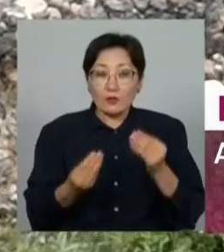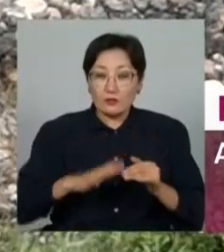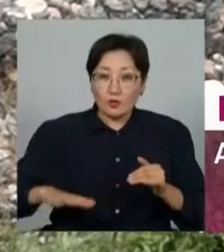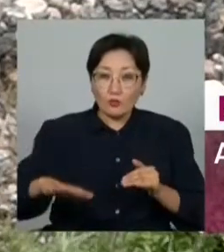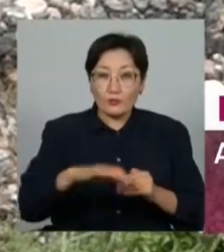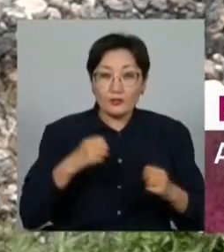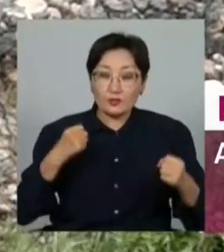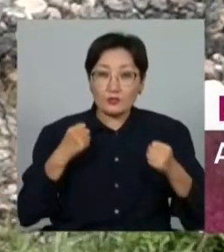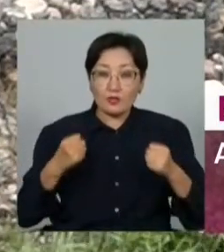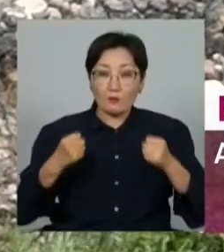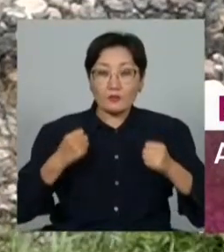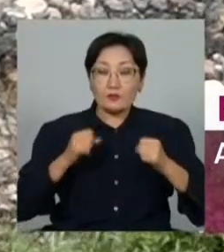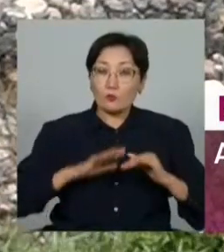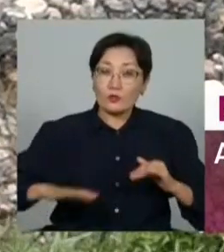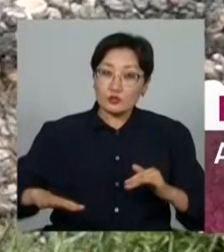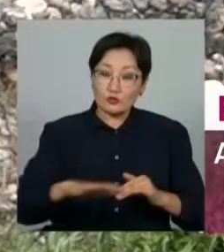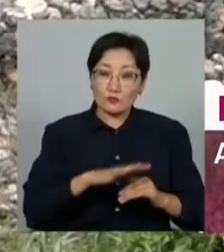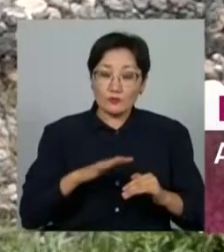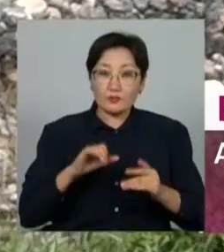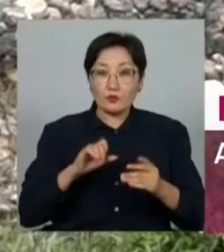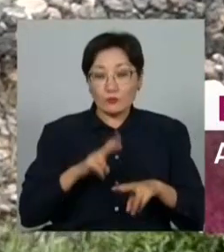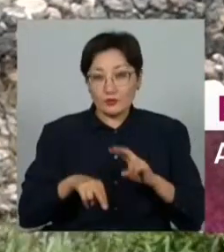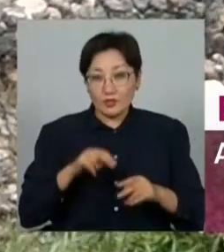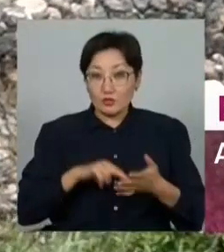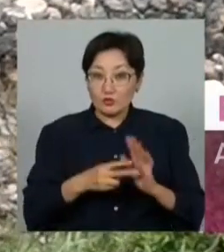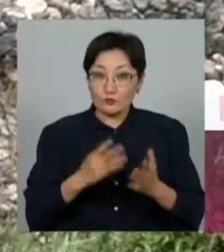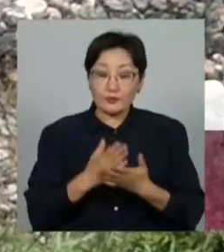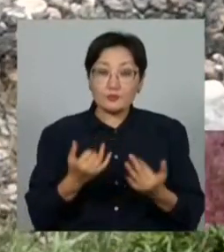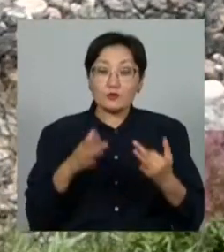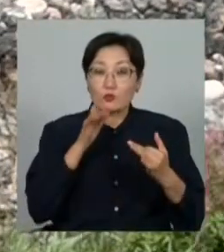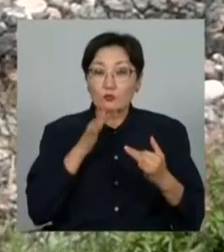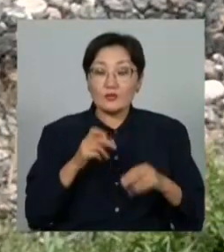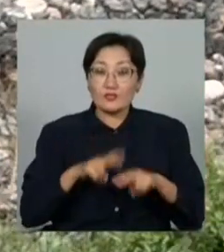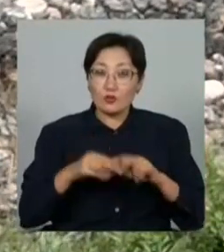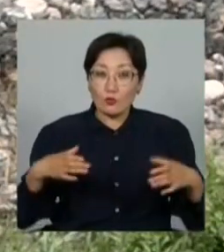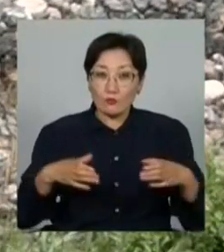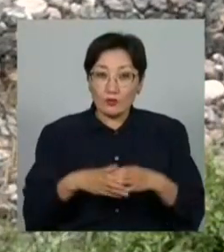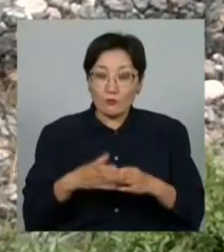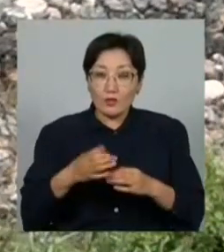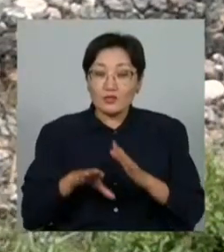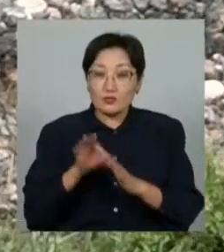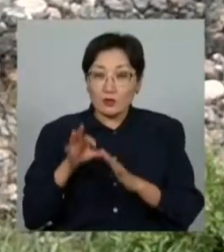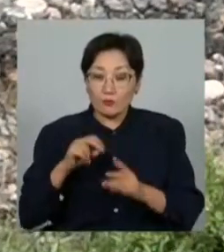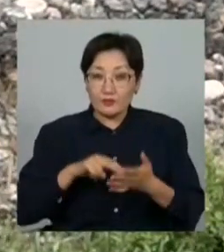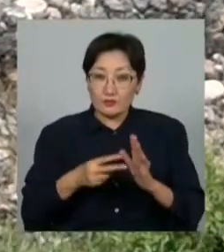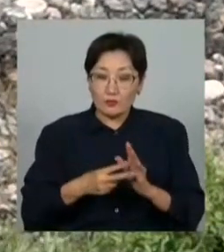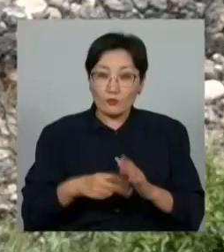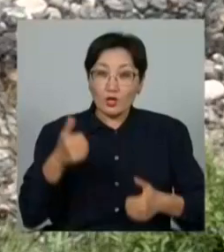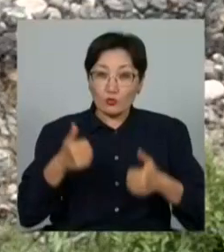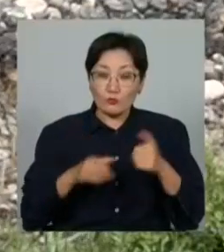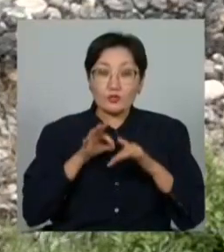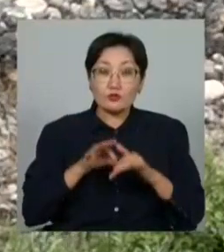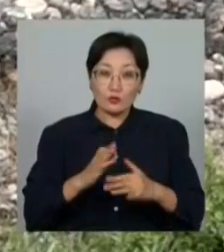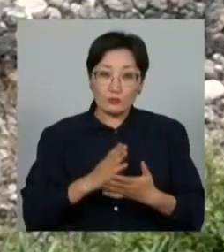воркаут площадкалерді қою жоспарланған. Қазіргі таңда мердігер мекемені анықтау мақсатында жаңа конкурстар жүріп